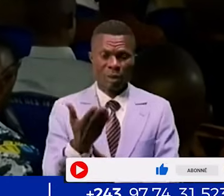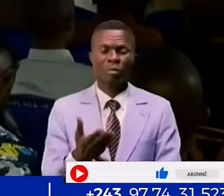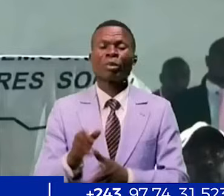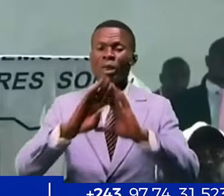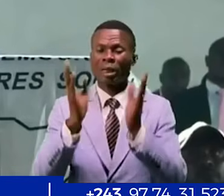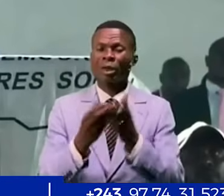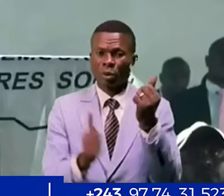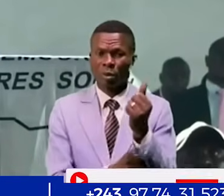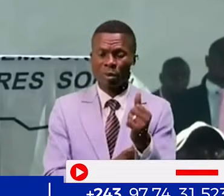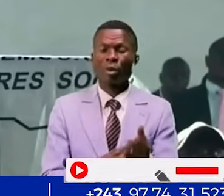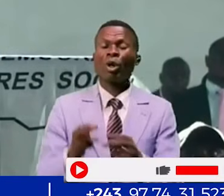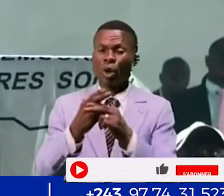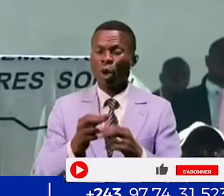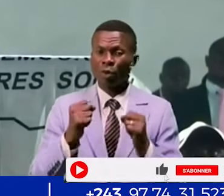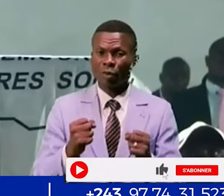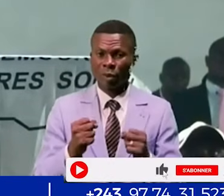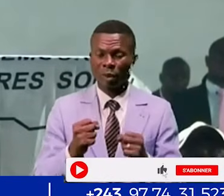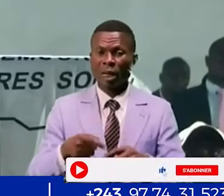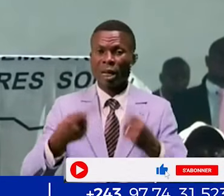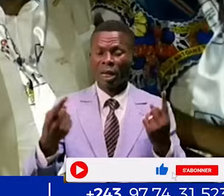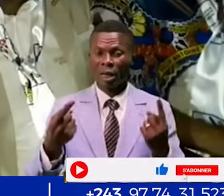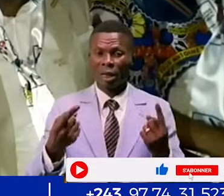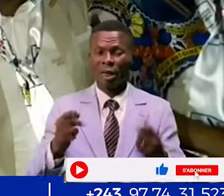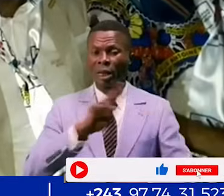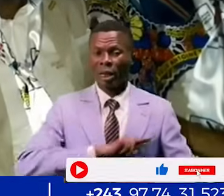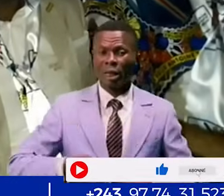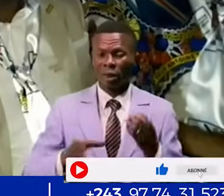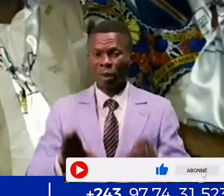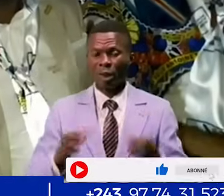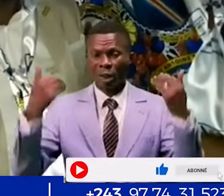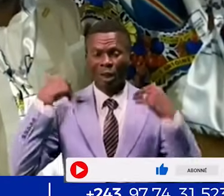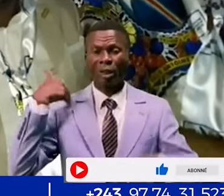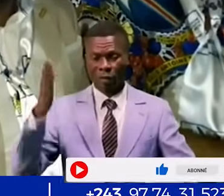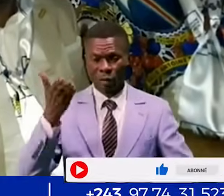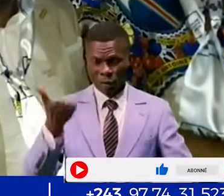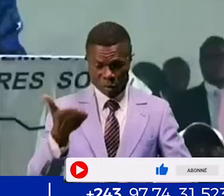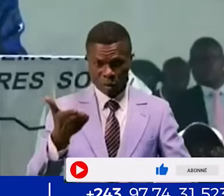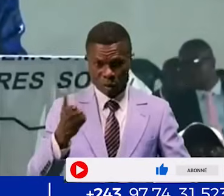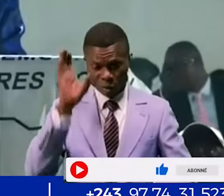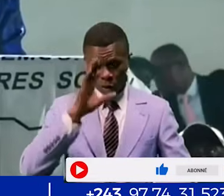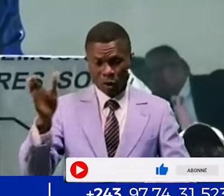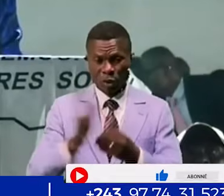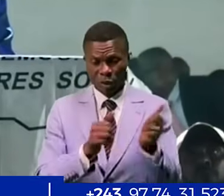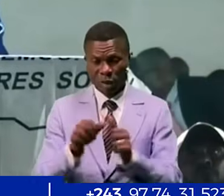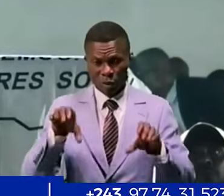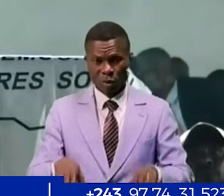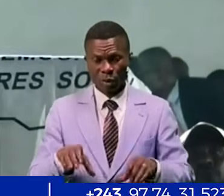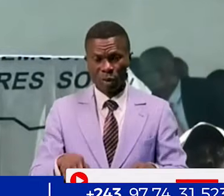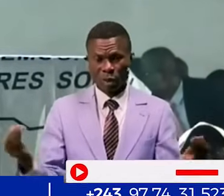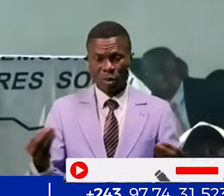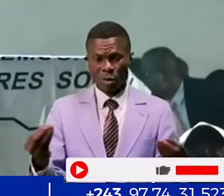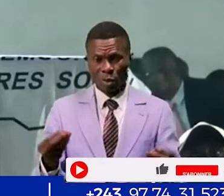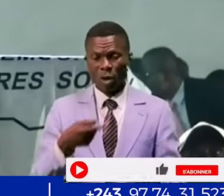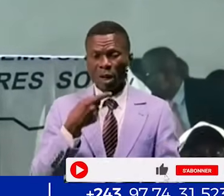son parti à la vigilance, car les ennemis de la République et du chef de l'État cherchent à déstabiliser les partis pour semer